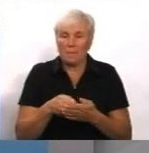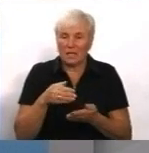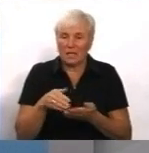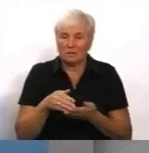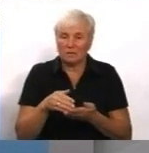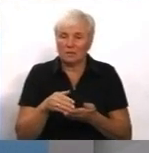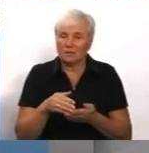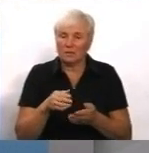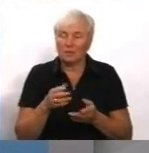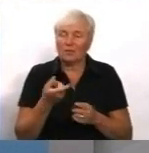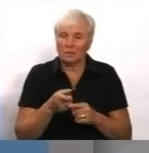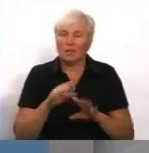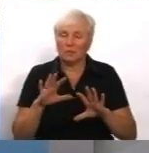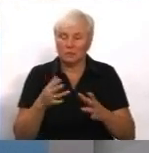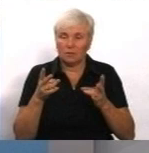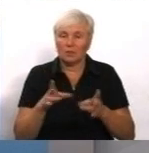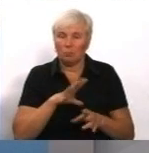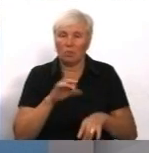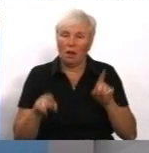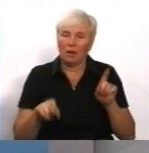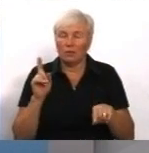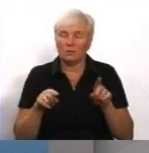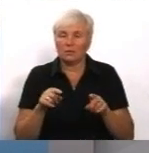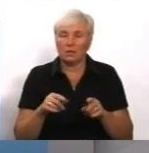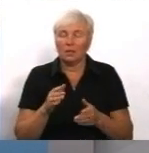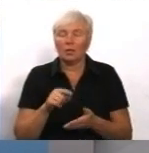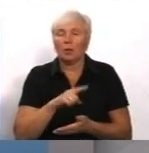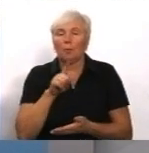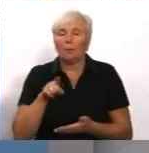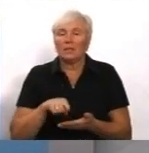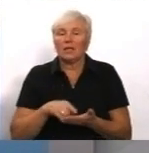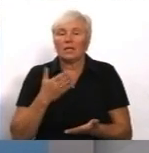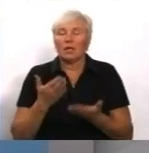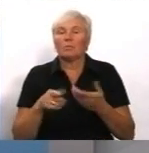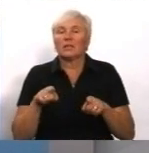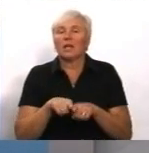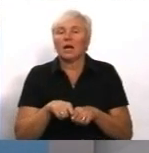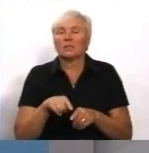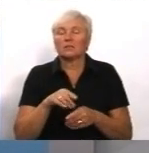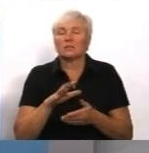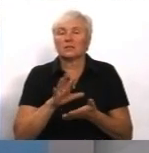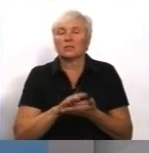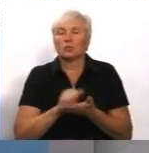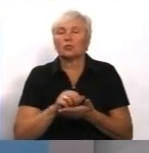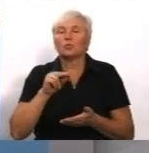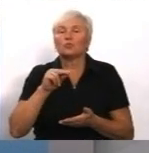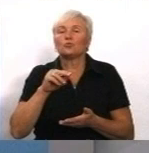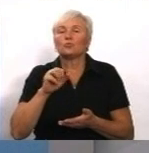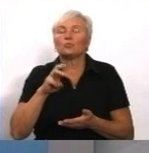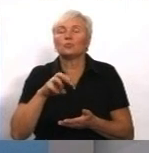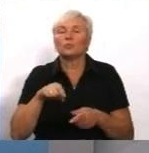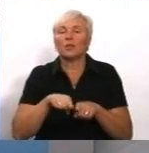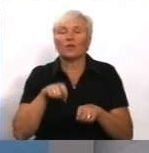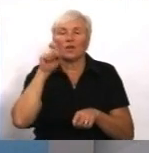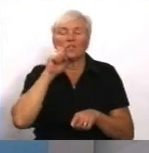трапляється. Друге питання, що ми... Якби так знищували чуму, як ми на території Вінницької області, ми отримуємо